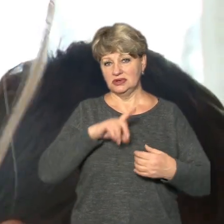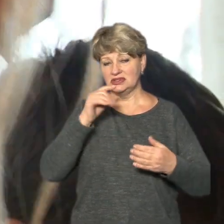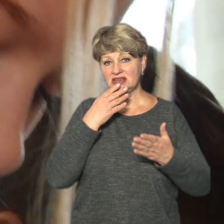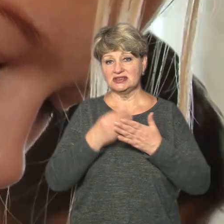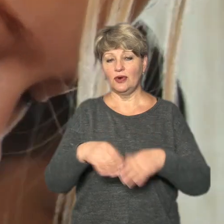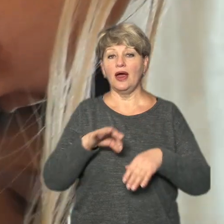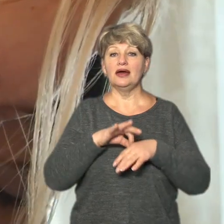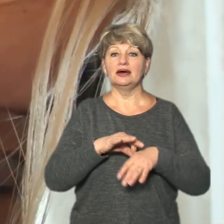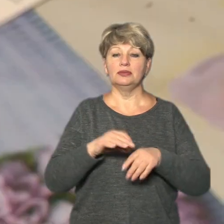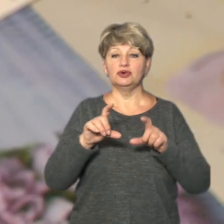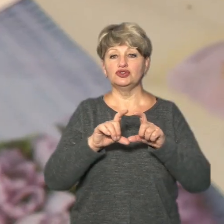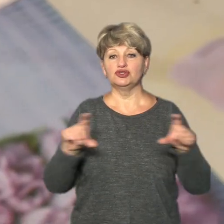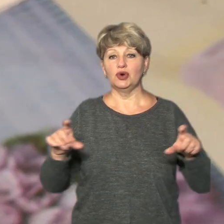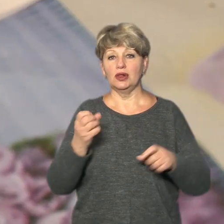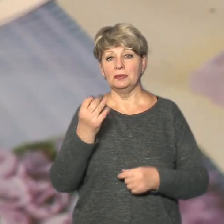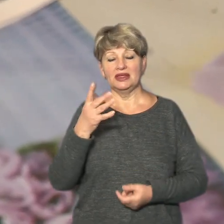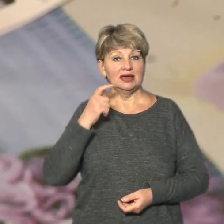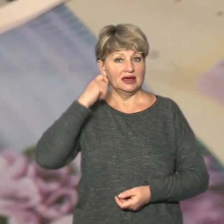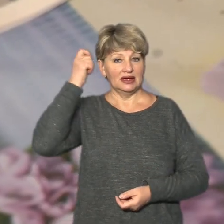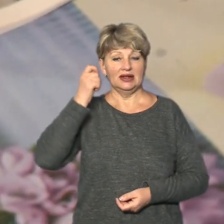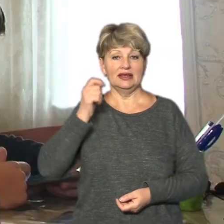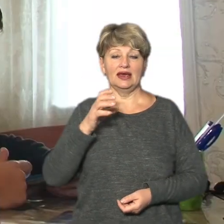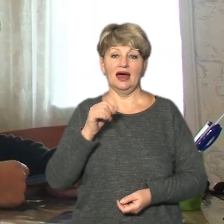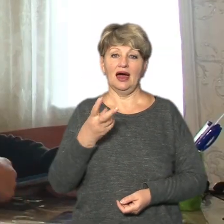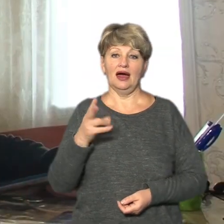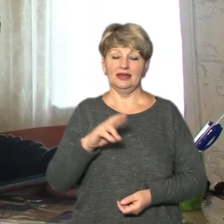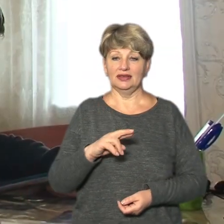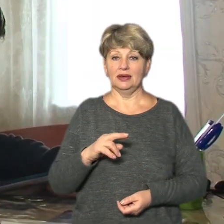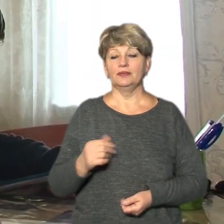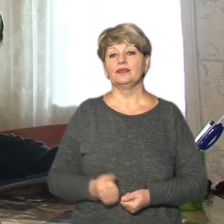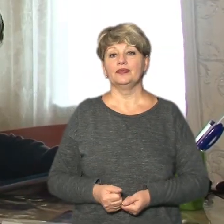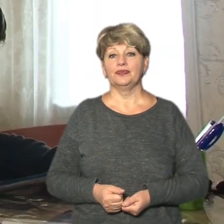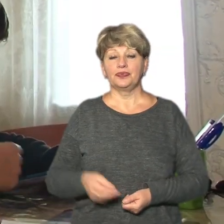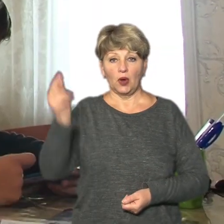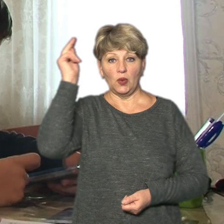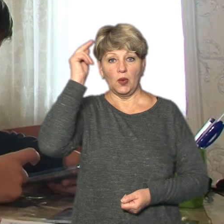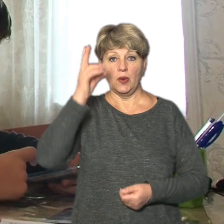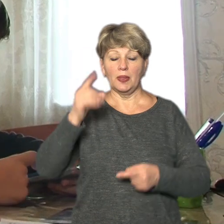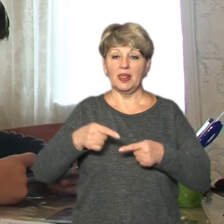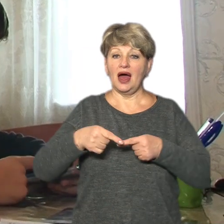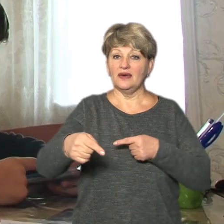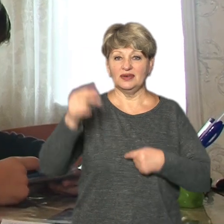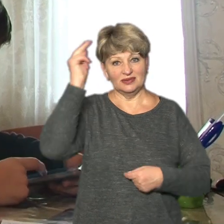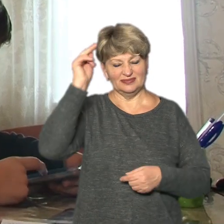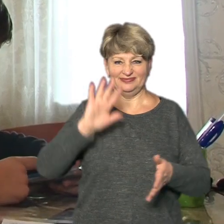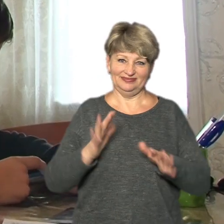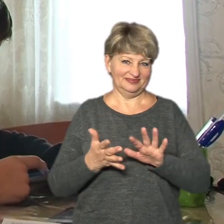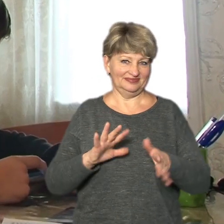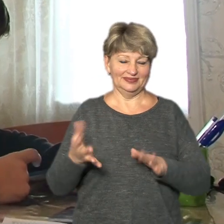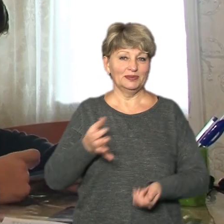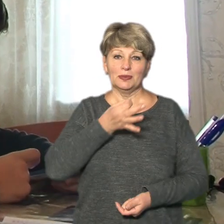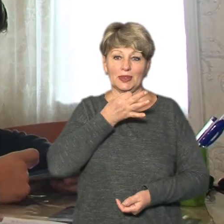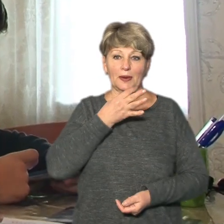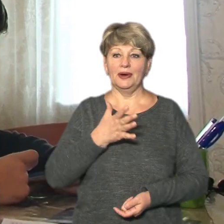15-річна Аня зараз у неї урок географії вчитися на дистанційному навчанні не дуже подобається